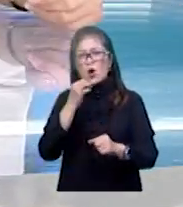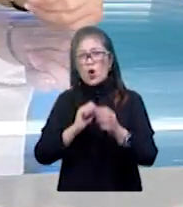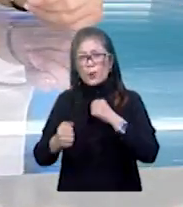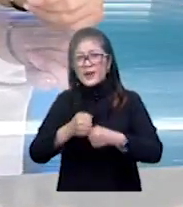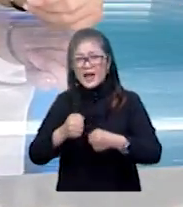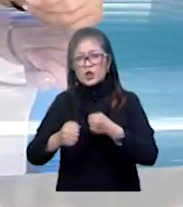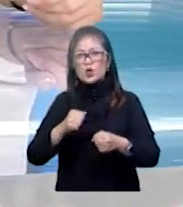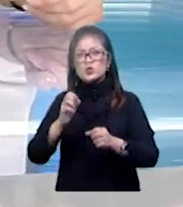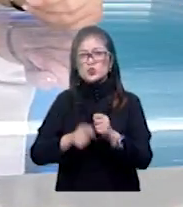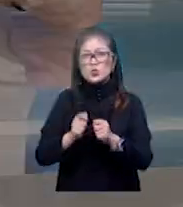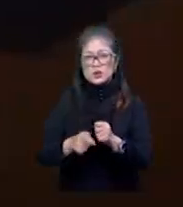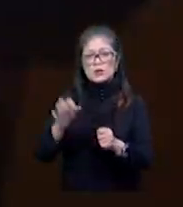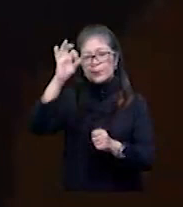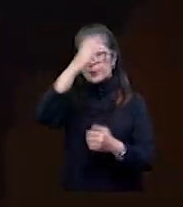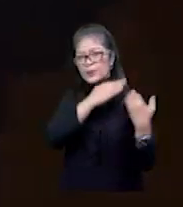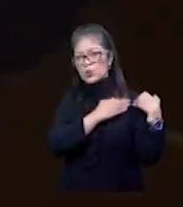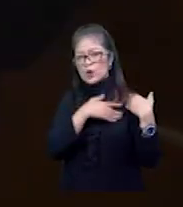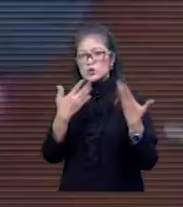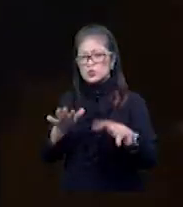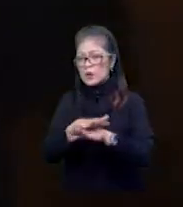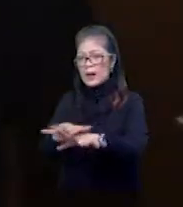oleh petugas.